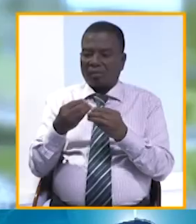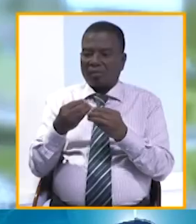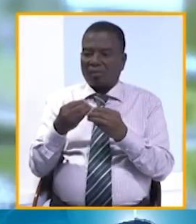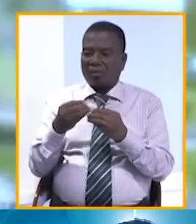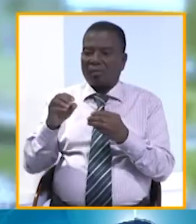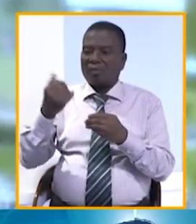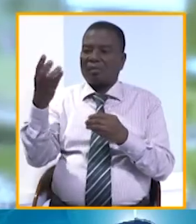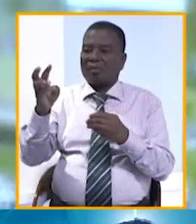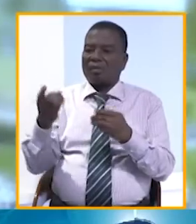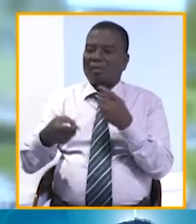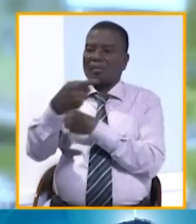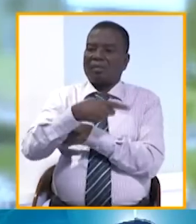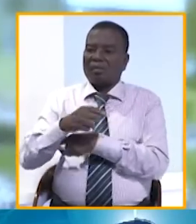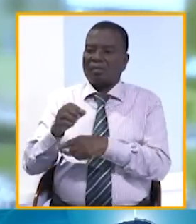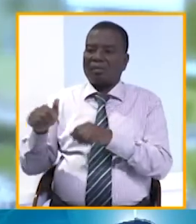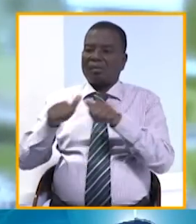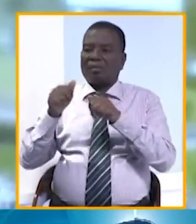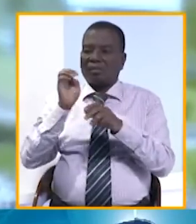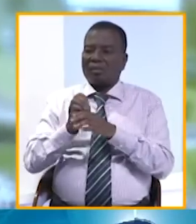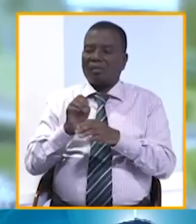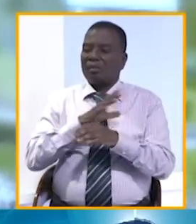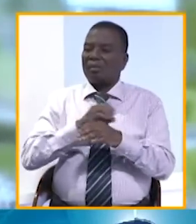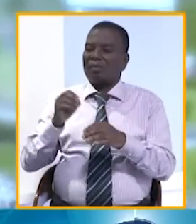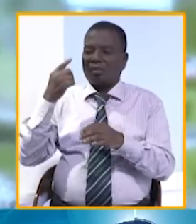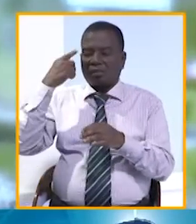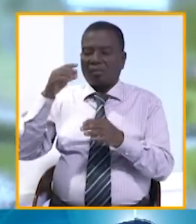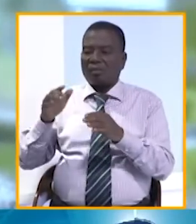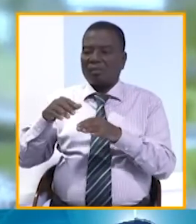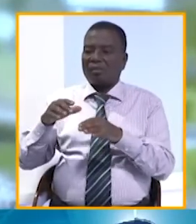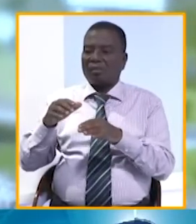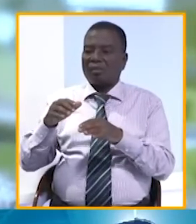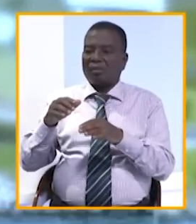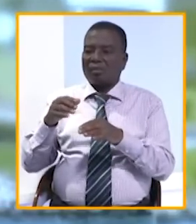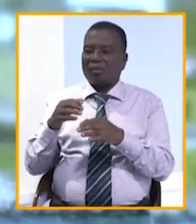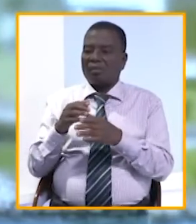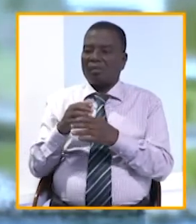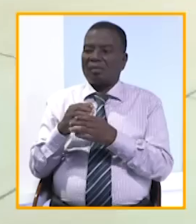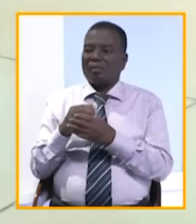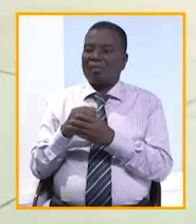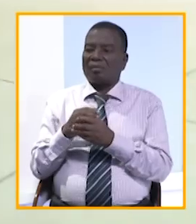des 16 jours d'activisme de lutte contre les violences à l'égard des femmes et des jeunes filles. Godfrey Okambawa.